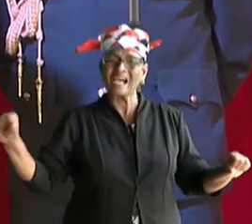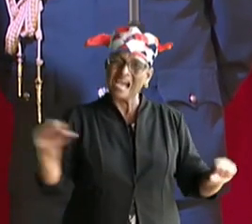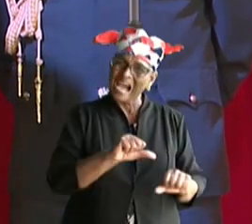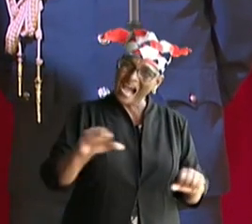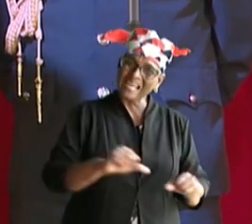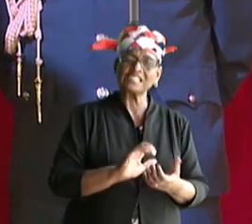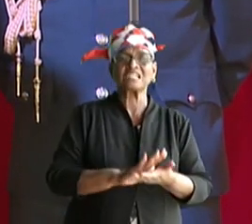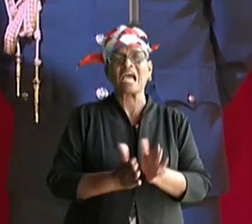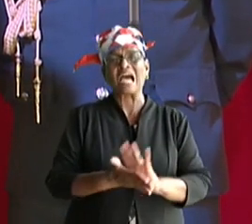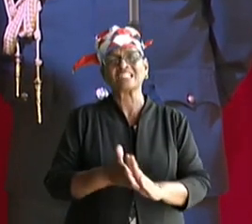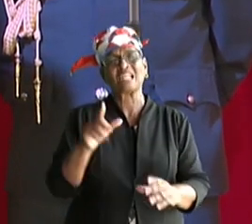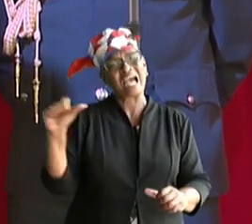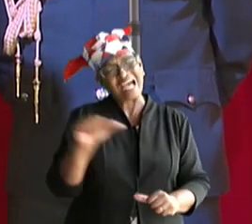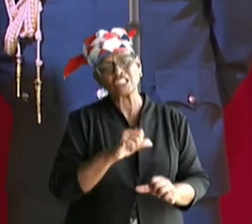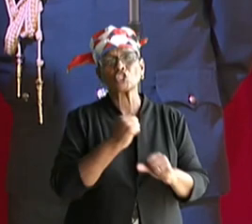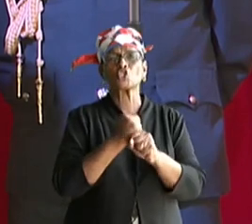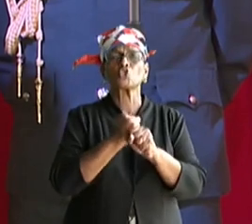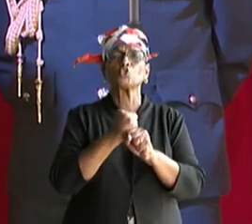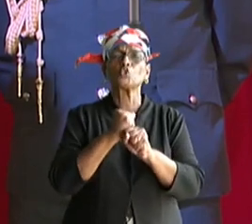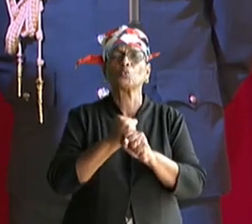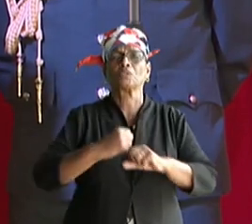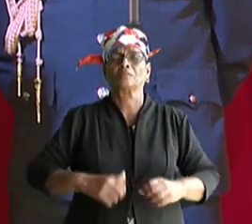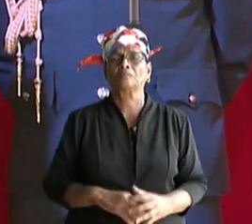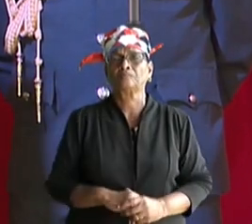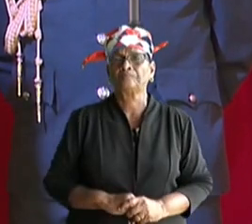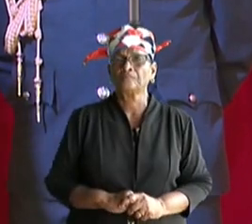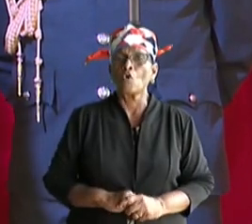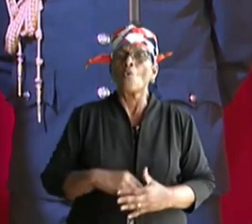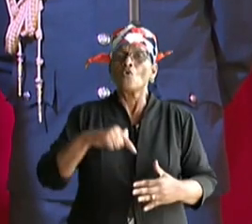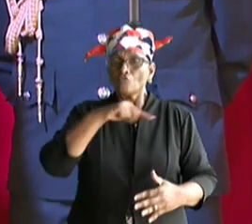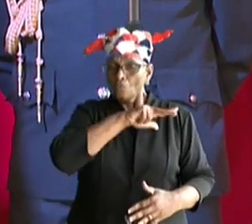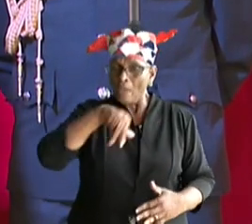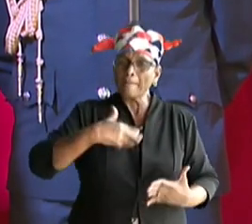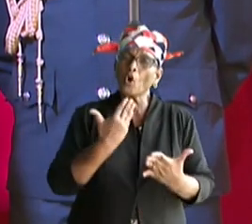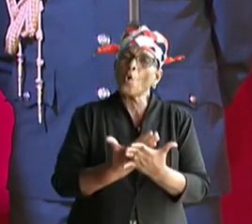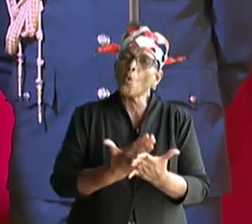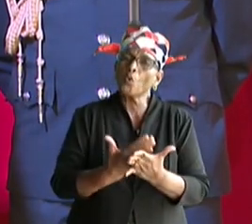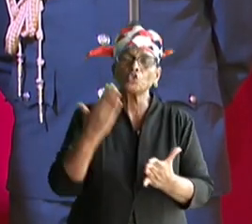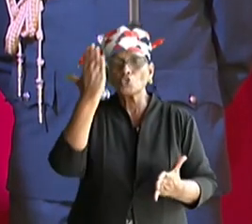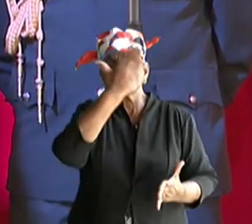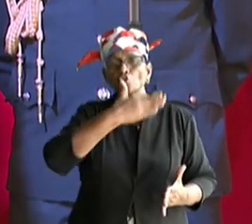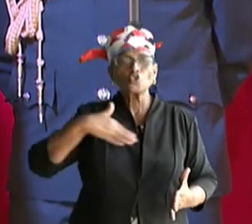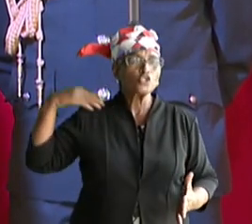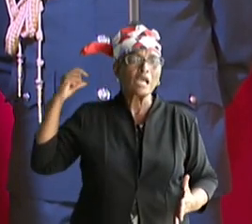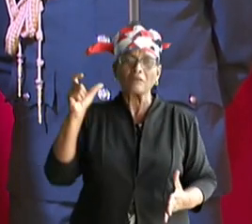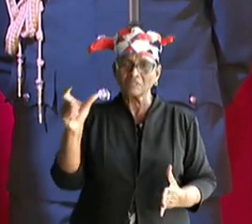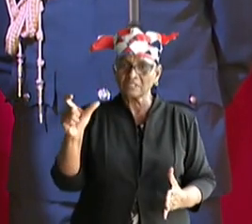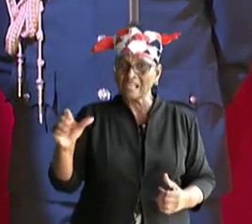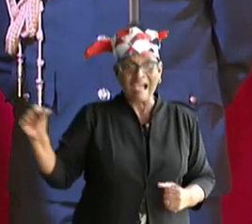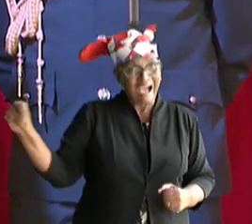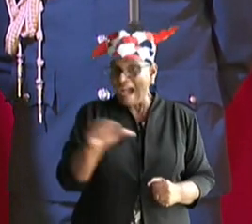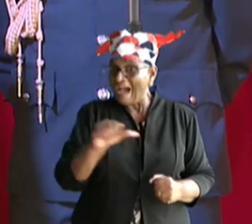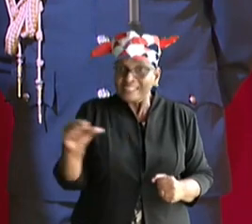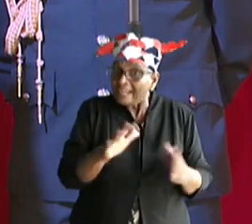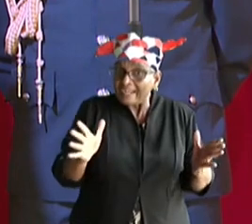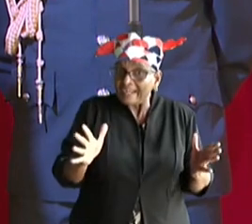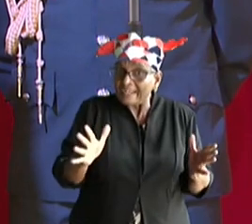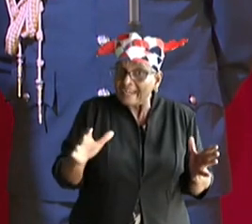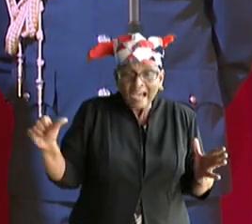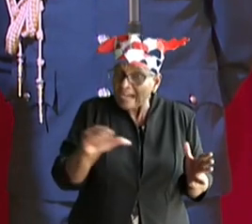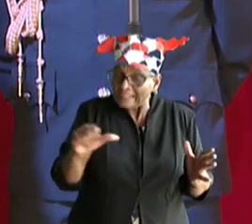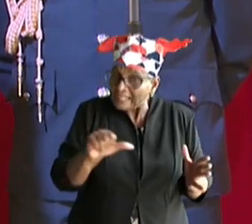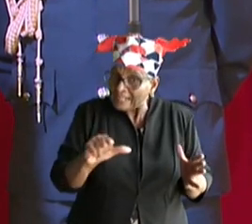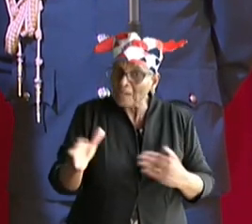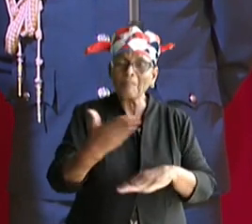anders te handelen. We hebben er een goed Surinaams woord voor. Travasi. U moest